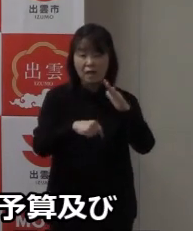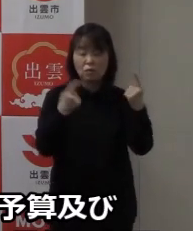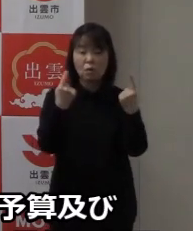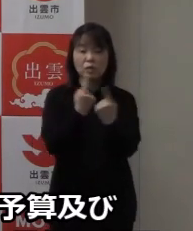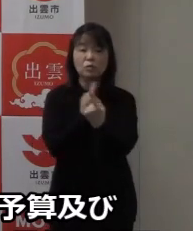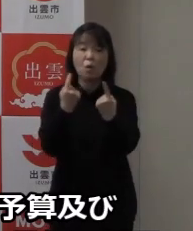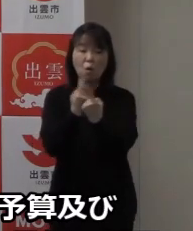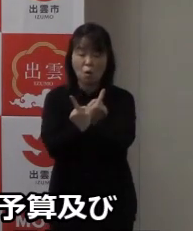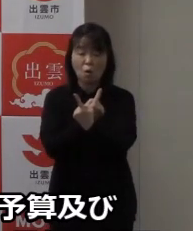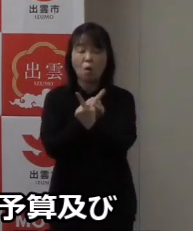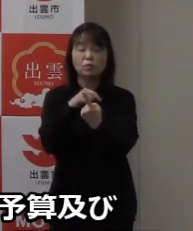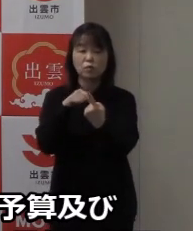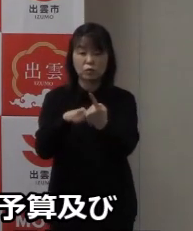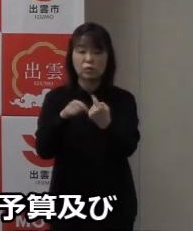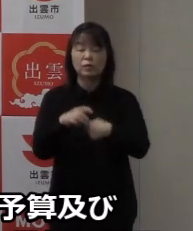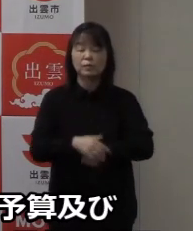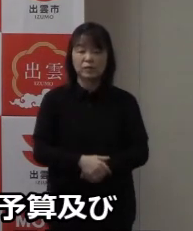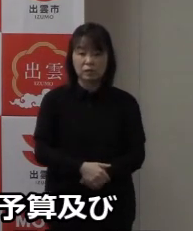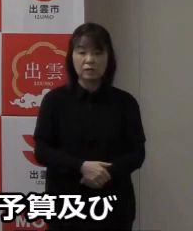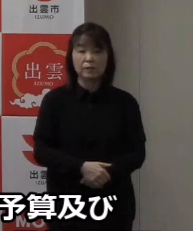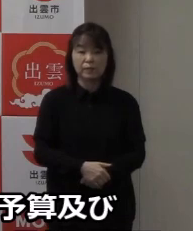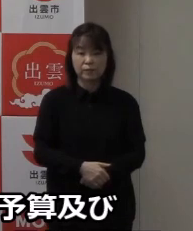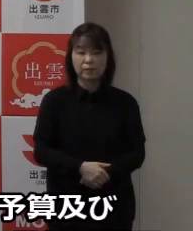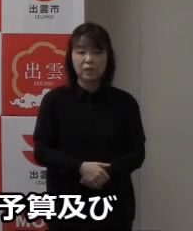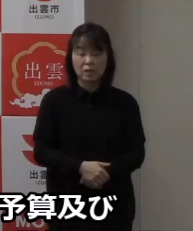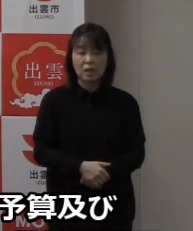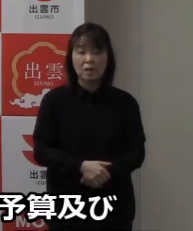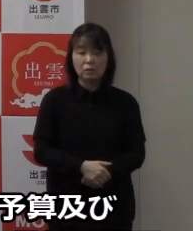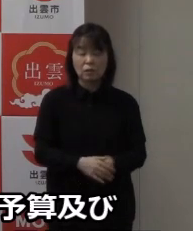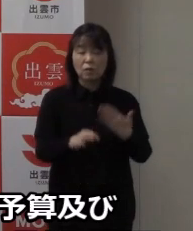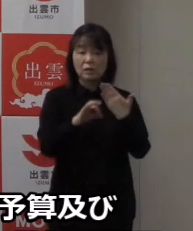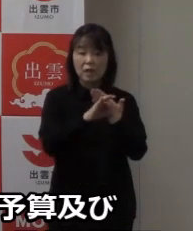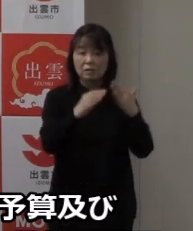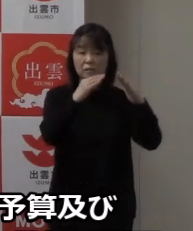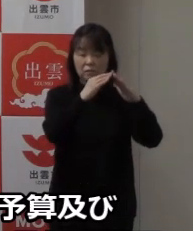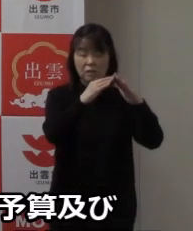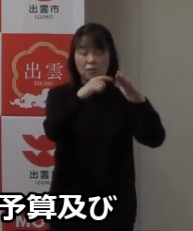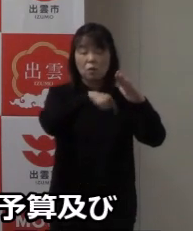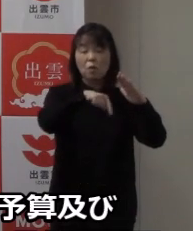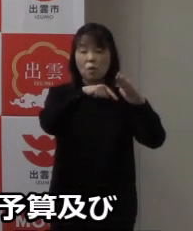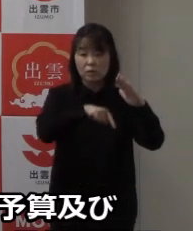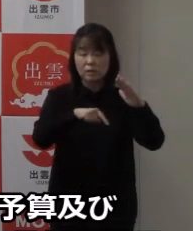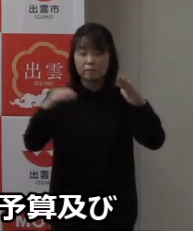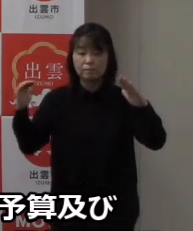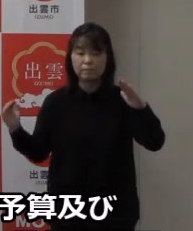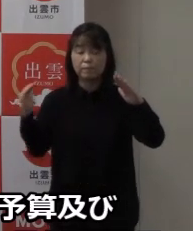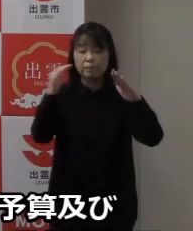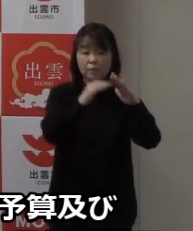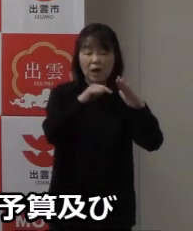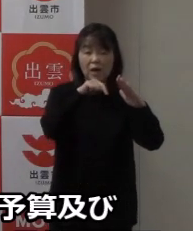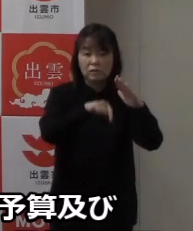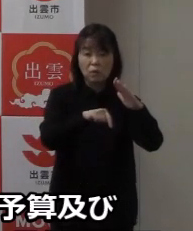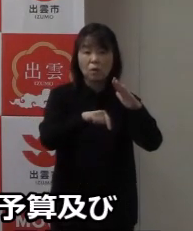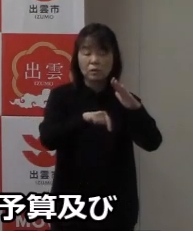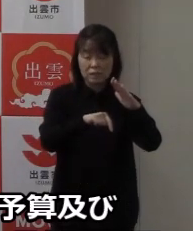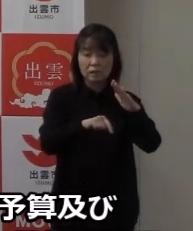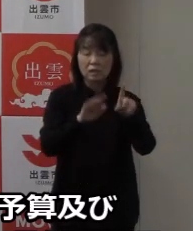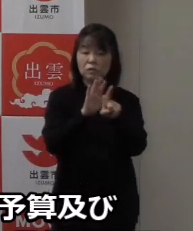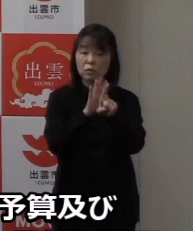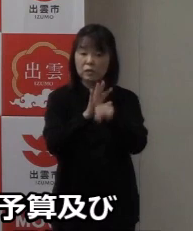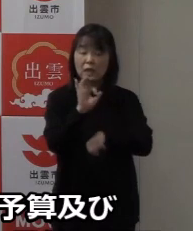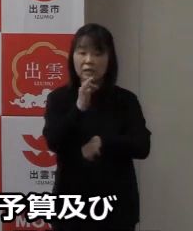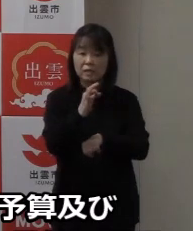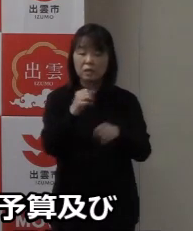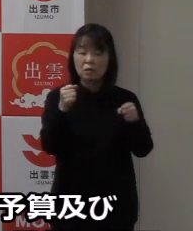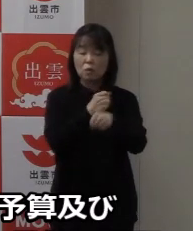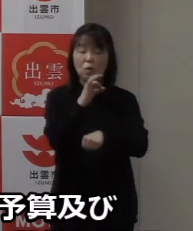対象地域へ移住する市外在住者に対する助成金額を拡充するということで、工事費